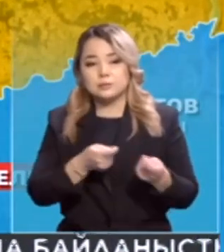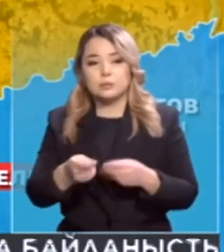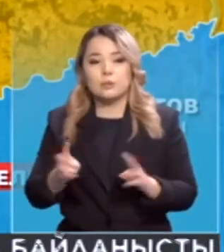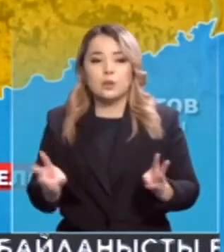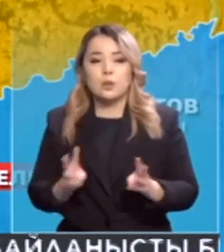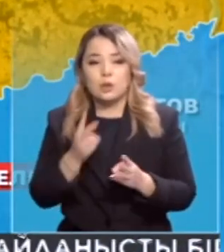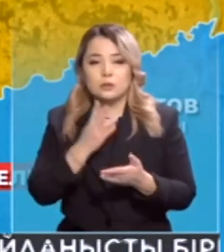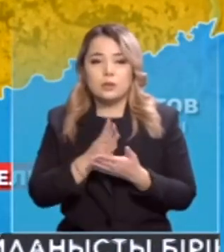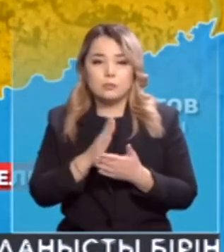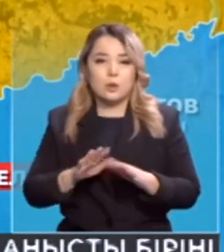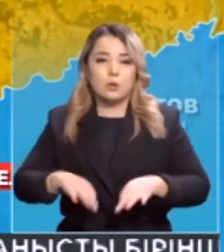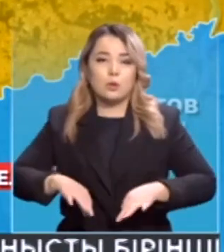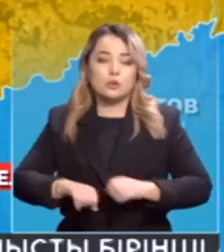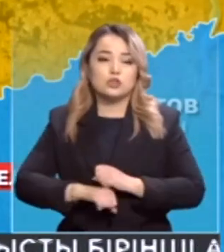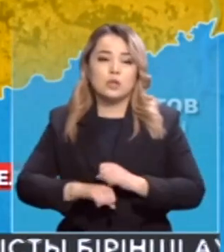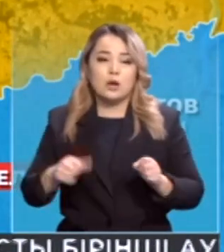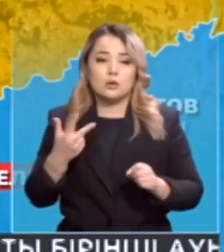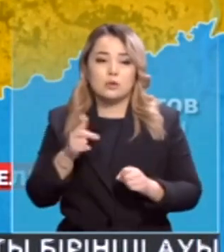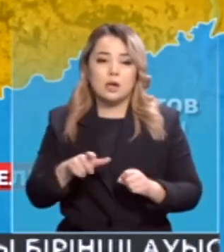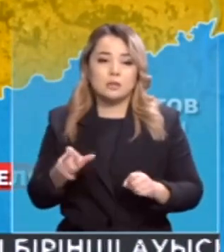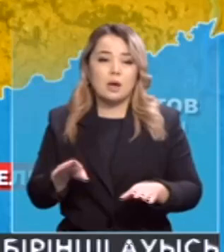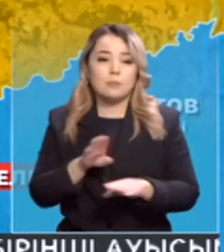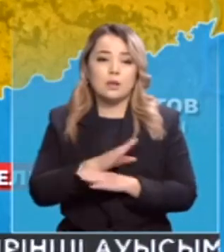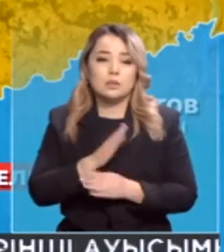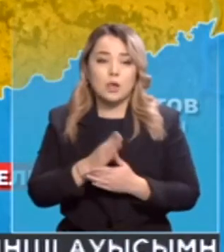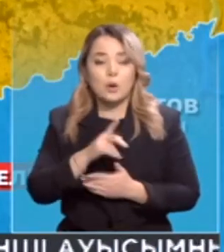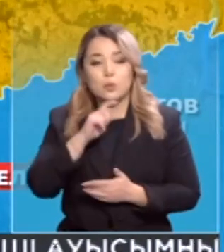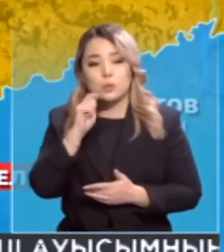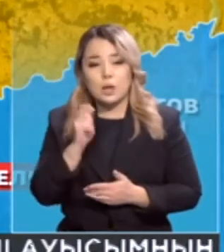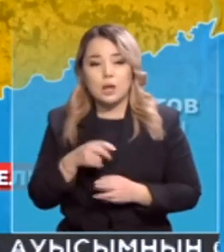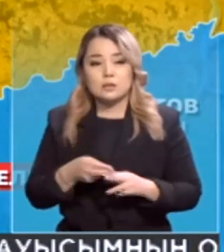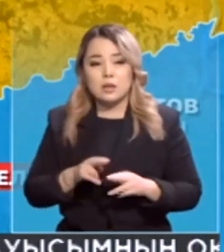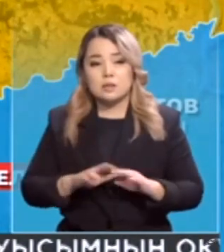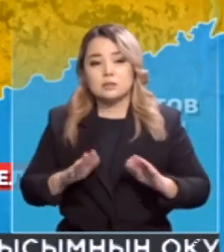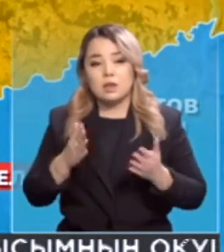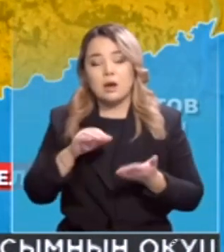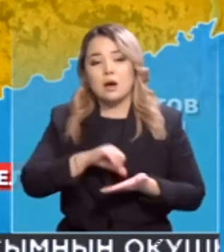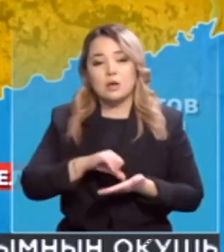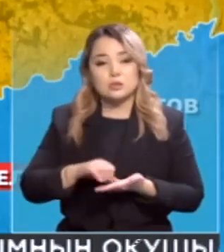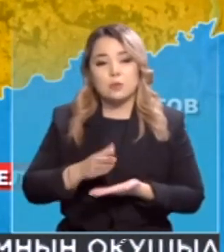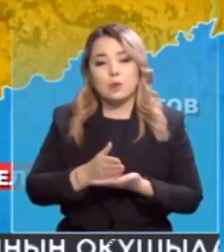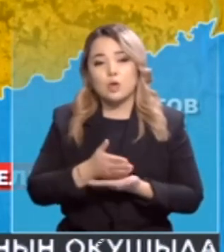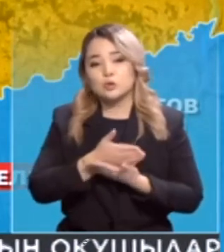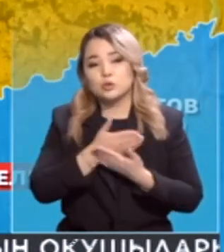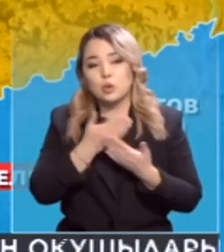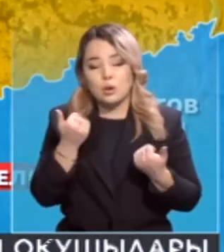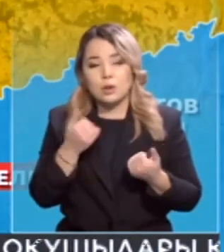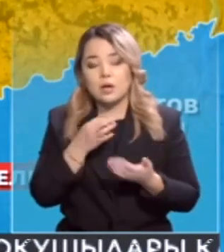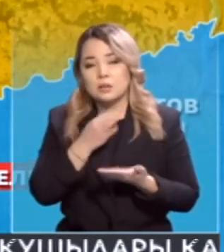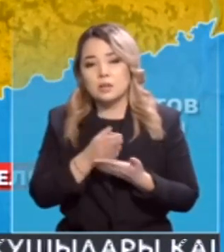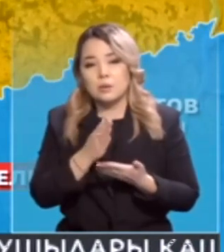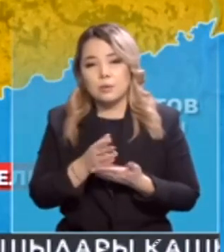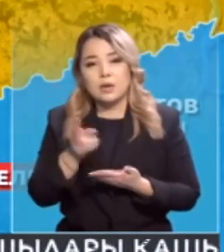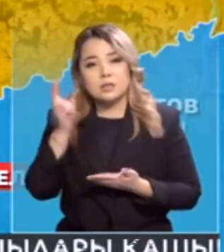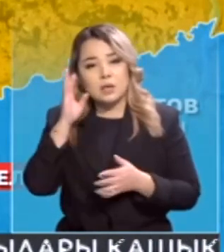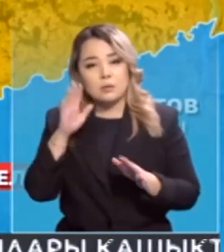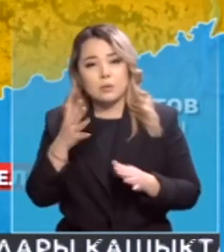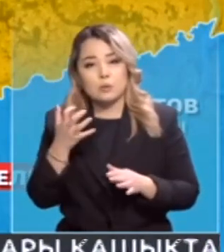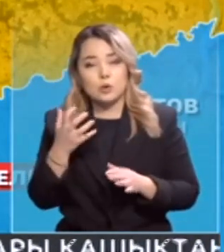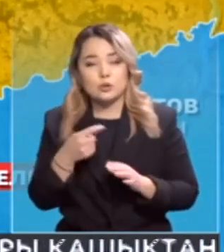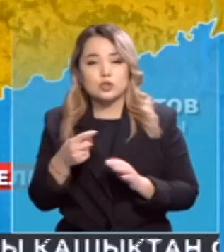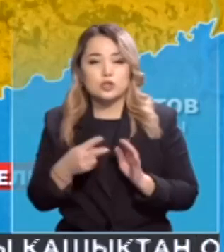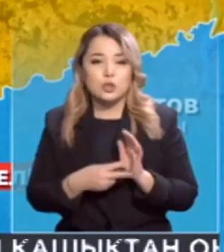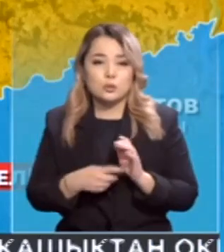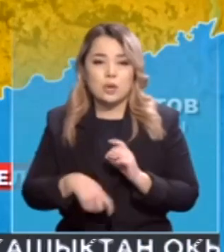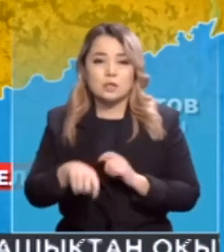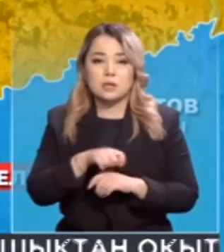өртеніп кетті. Көлік жарылғанда үш адам қаза тапты. Украина бұл оқиғаларға қатысы бар жоғын мәлімдеуге асығар емес. Негізі Киевте 507